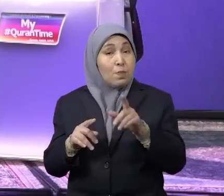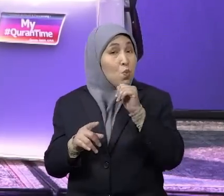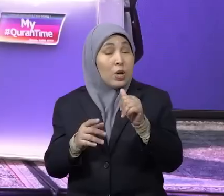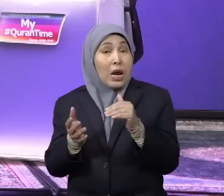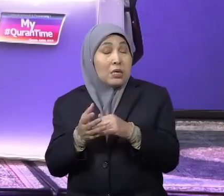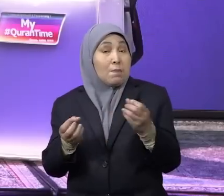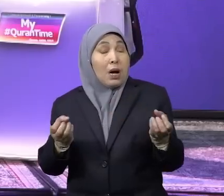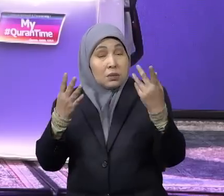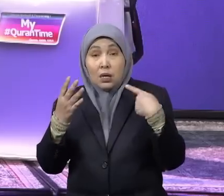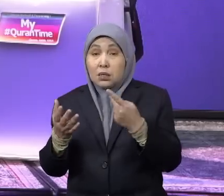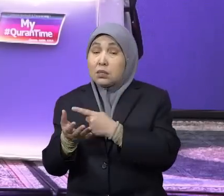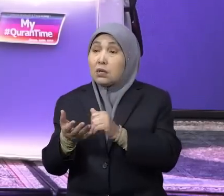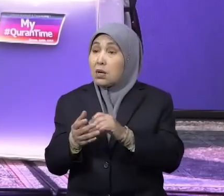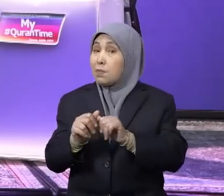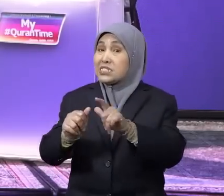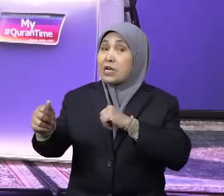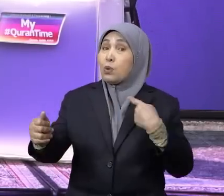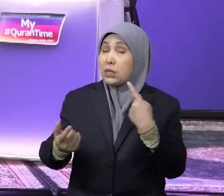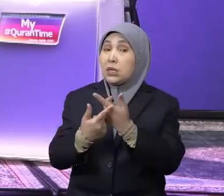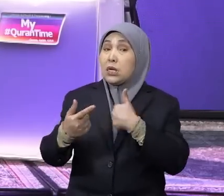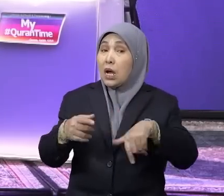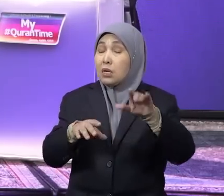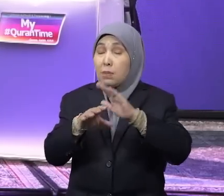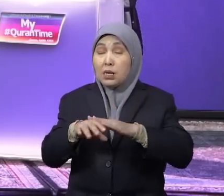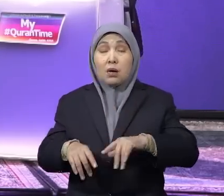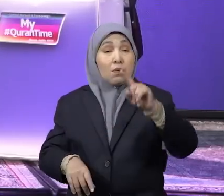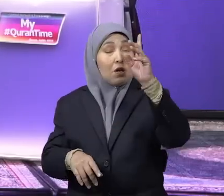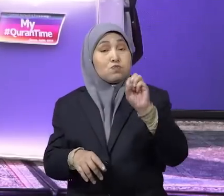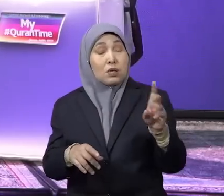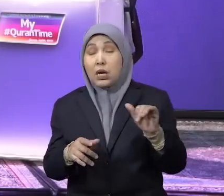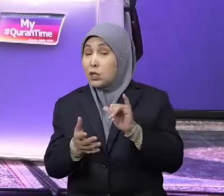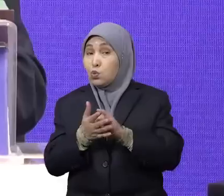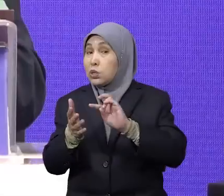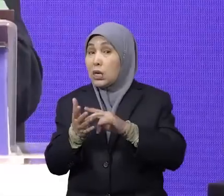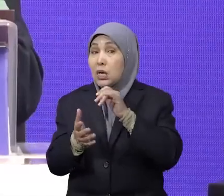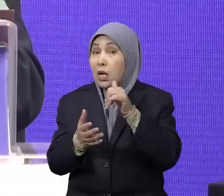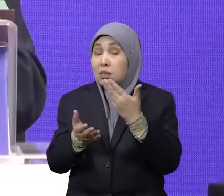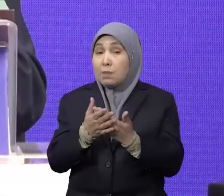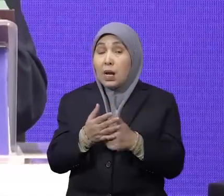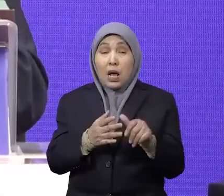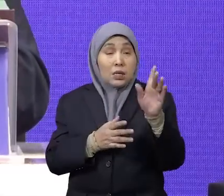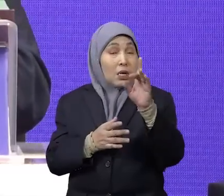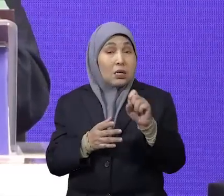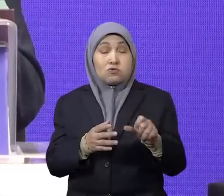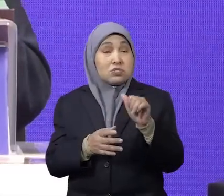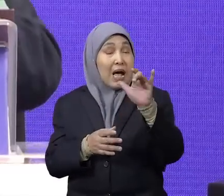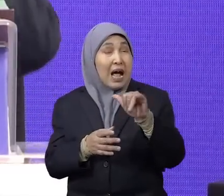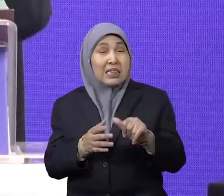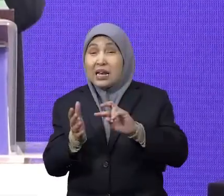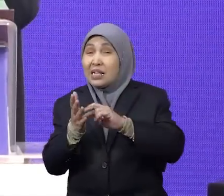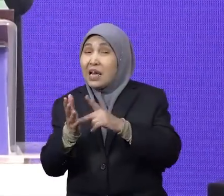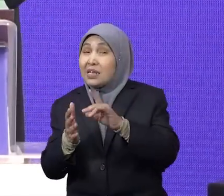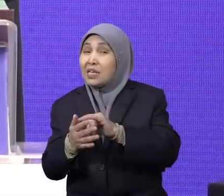lagi banyak kita melakukan amal soleh tetapi dia menjauhkan kita daripada Allah Ta'ala, itu adalah satu tanda yang tidak baik. Dalam kes perkataan ayah ini